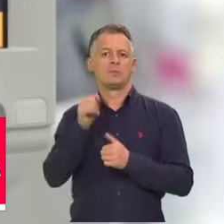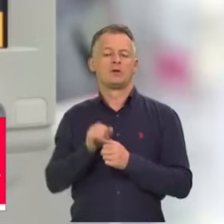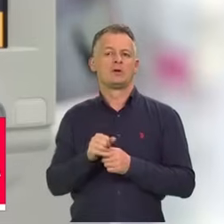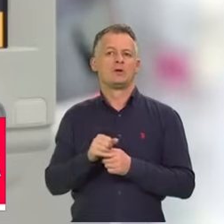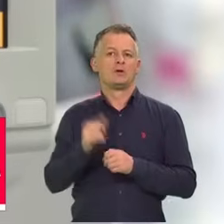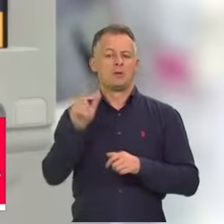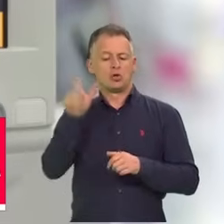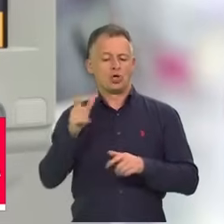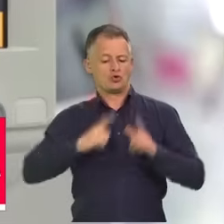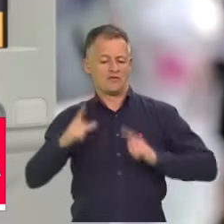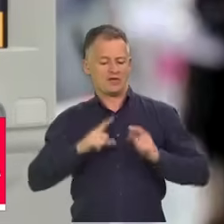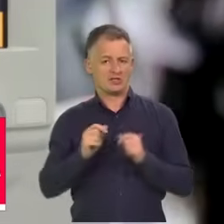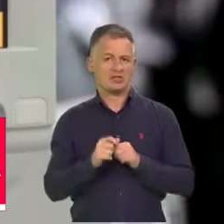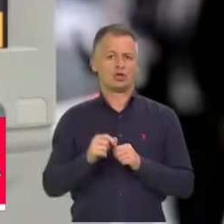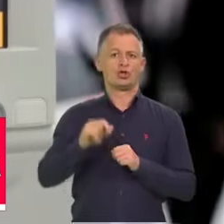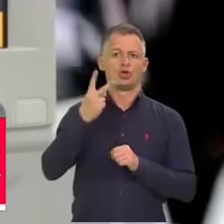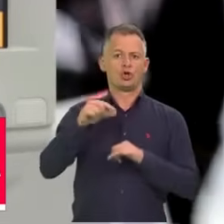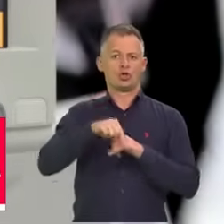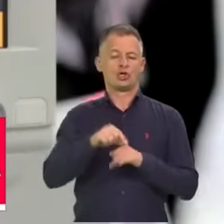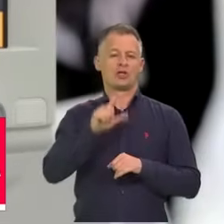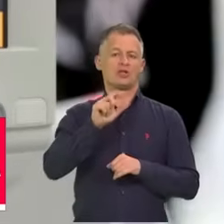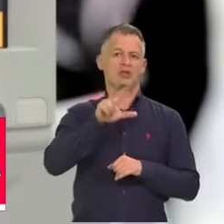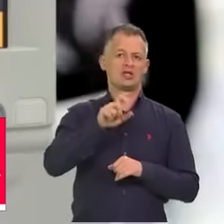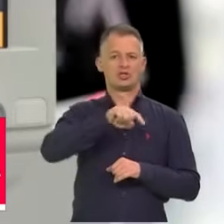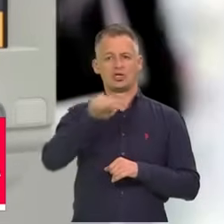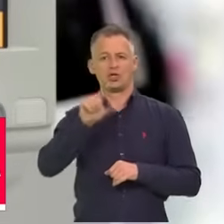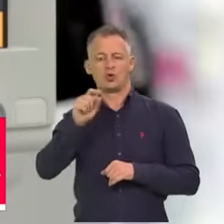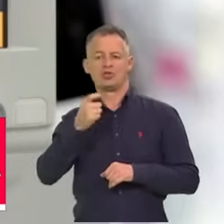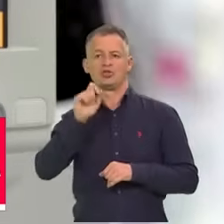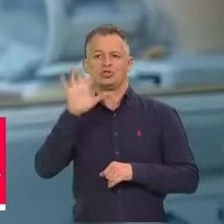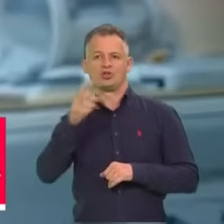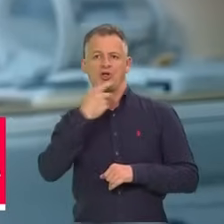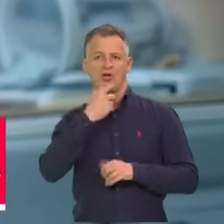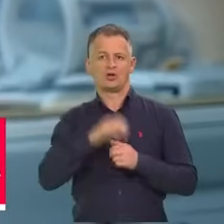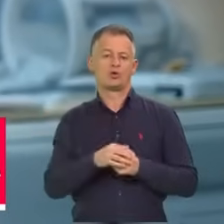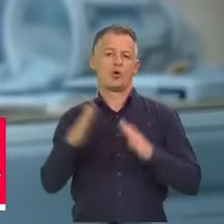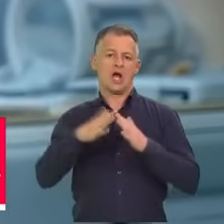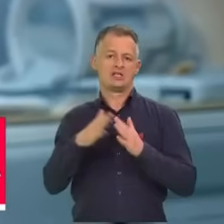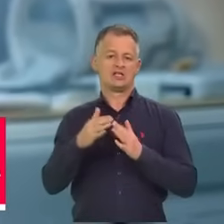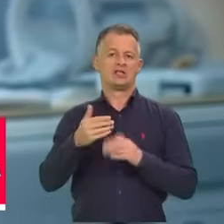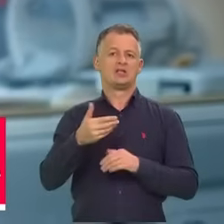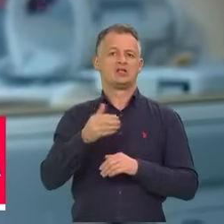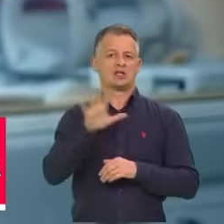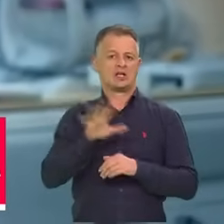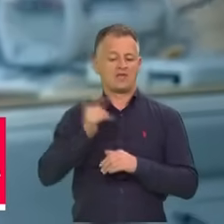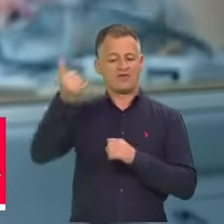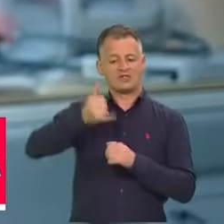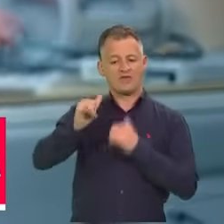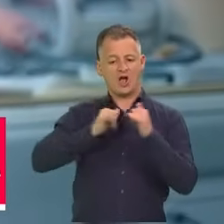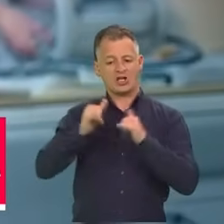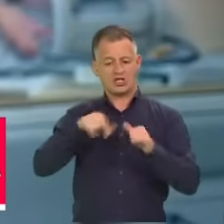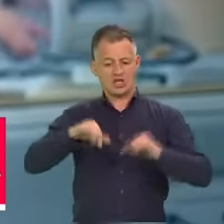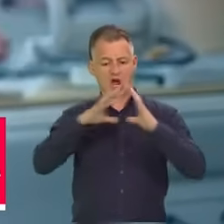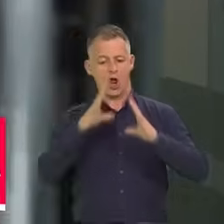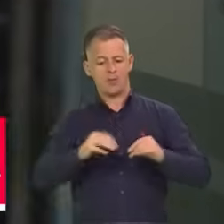doi soți de 30 și respectiv 25 de ani, cetățeni români cu domiciliul în străinătate, veniți în vacanță în